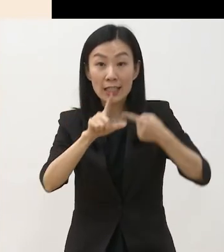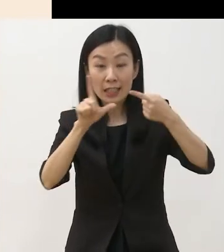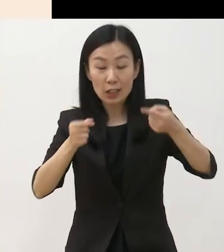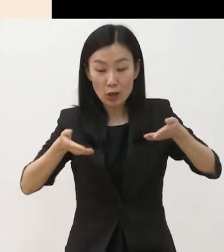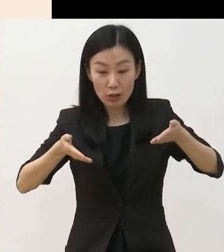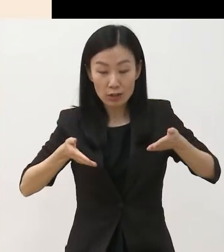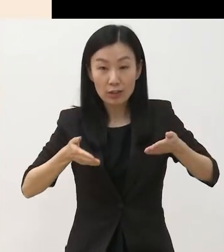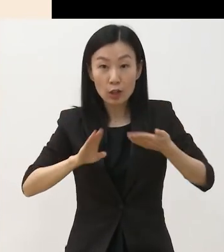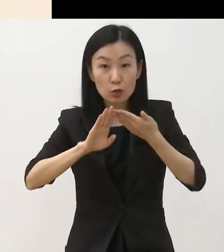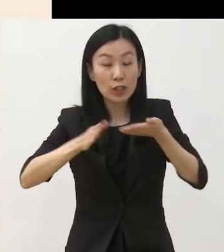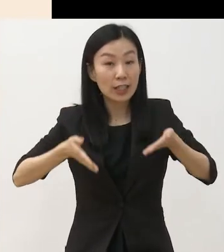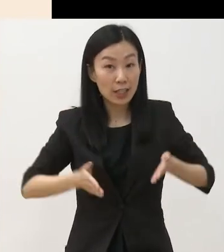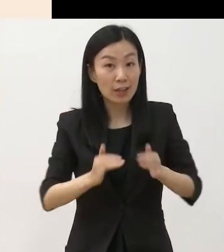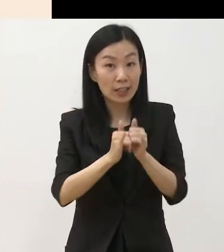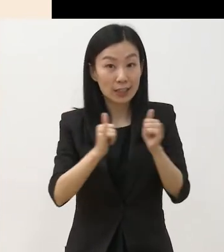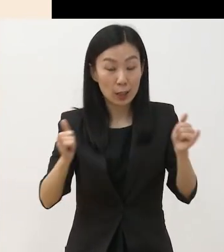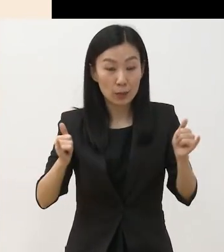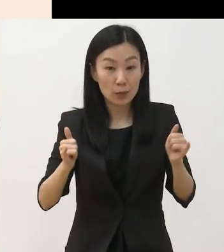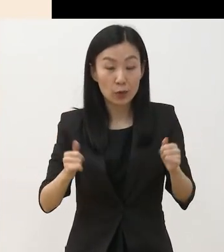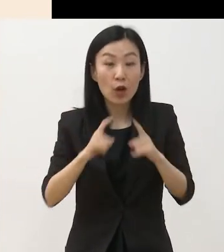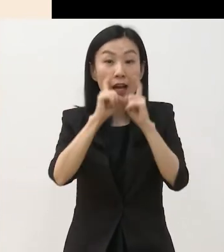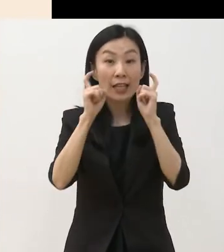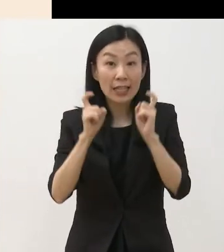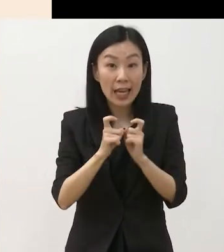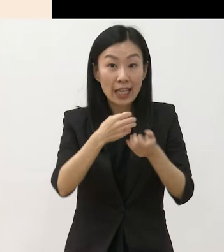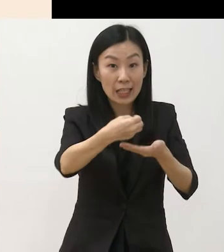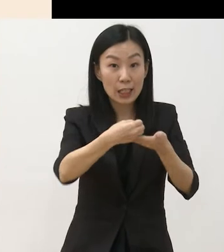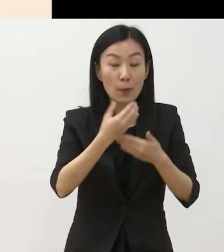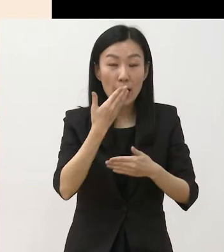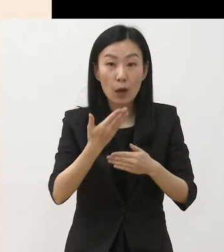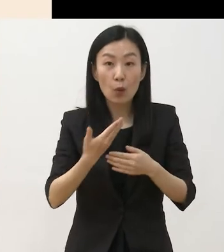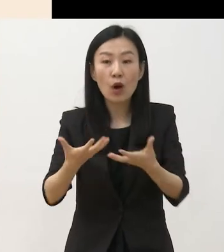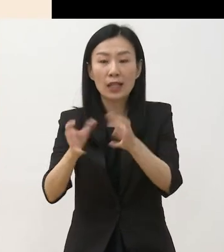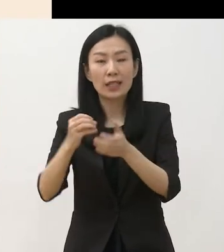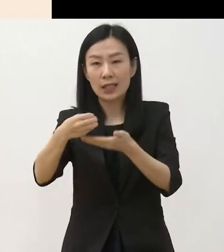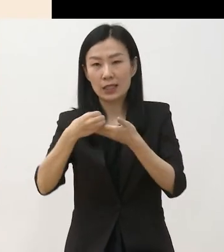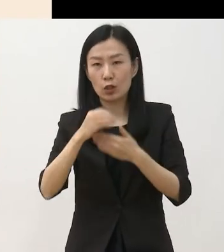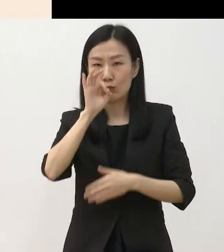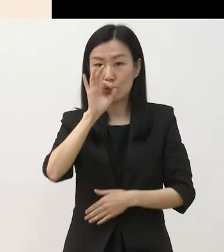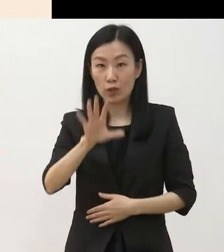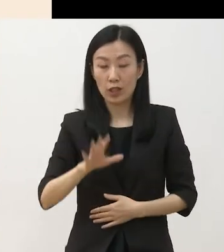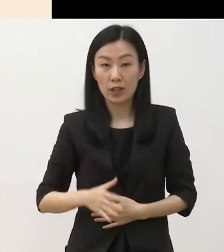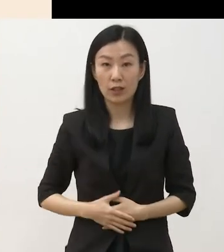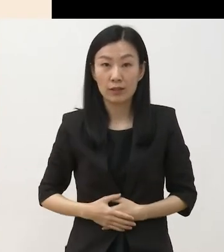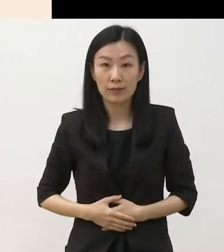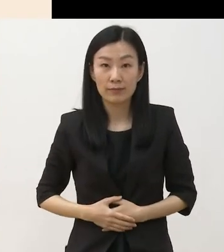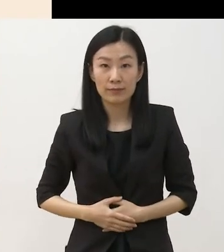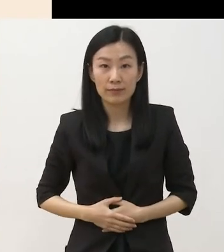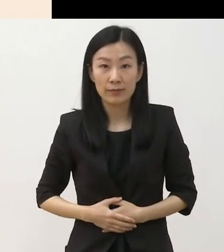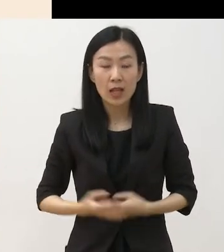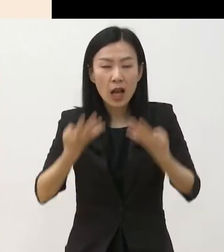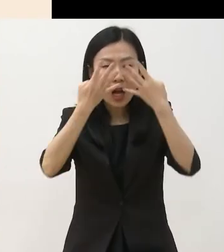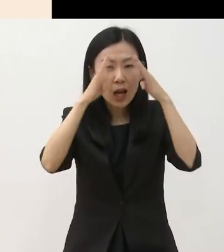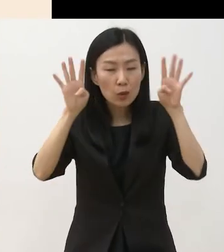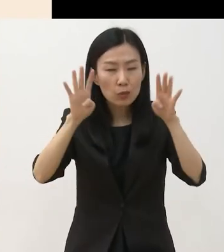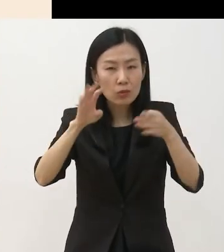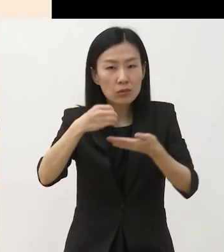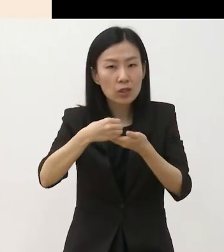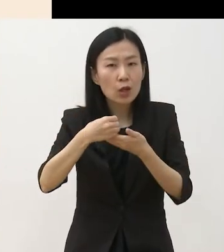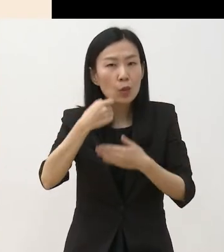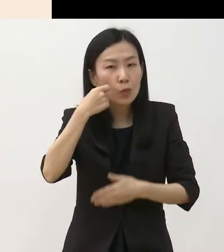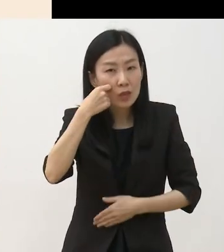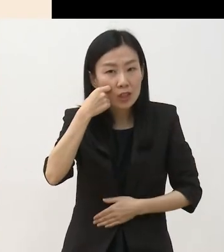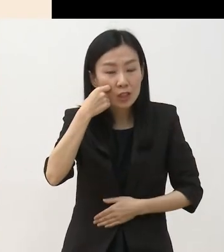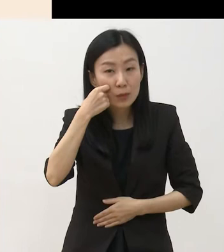자격 요건은 개인으로만 신청 가능합니다. 단체 지원은 불가이고요. 학부 재학생은 지원 불가하나 휴학생은